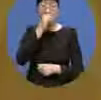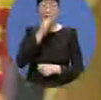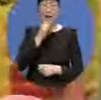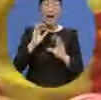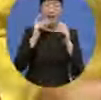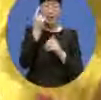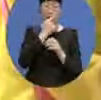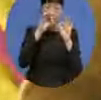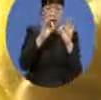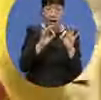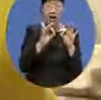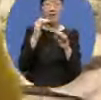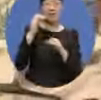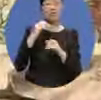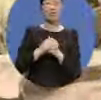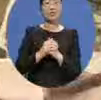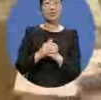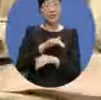진지함이 가득합니다.